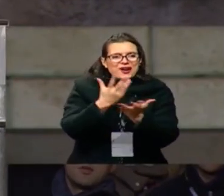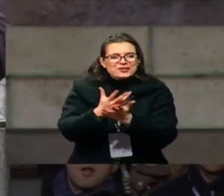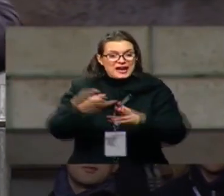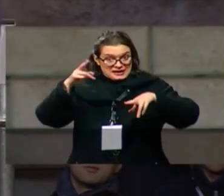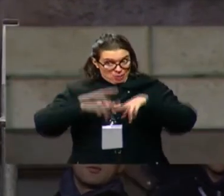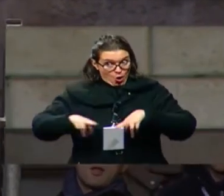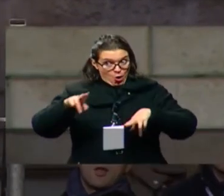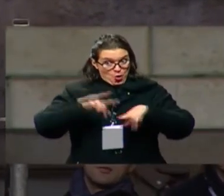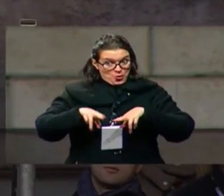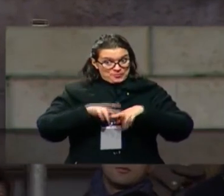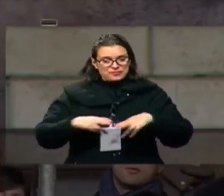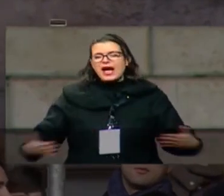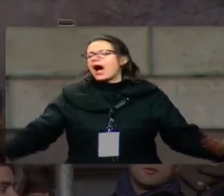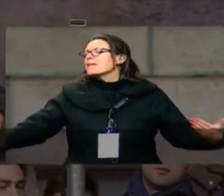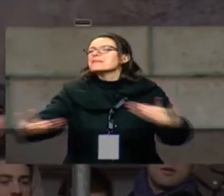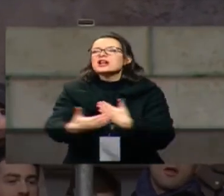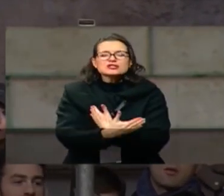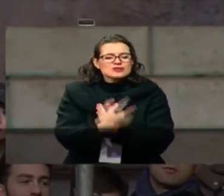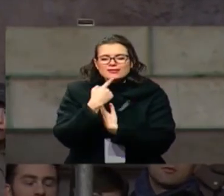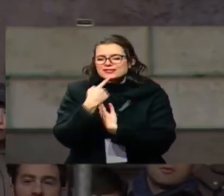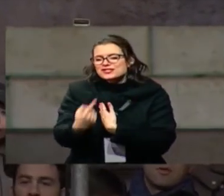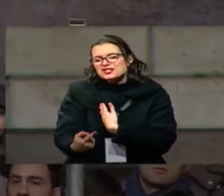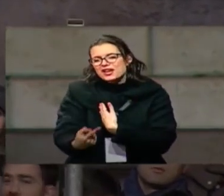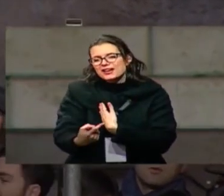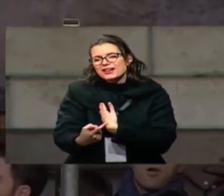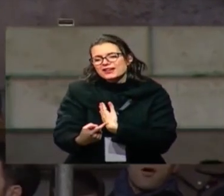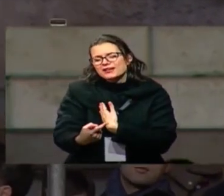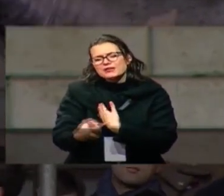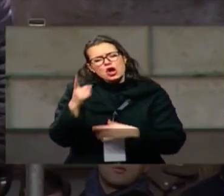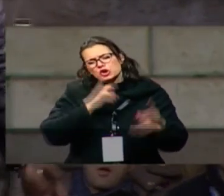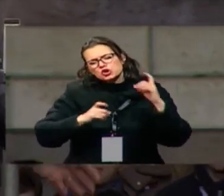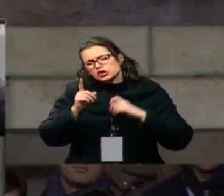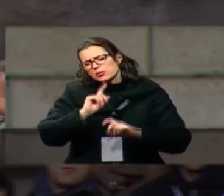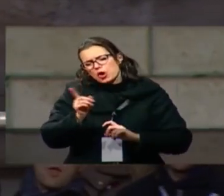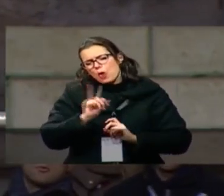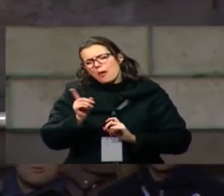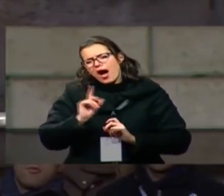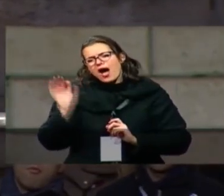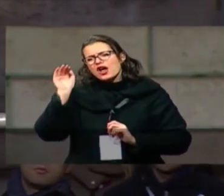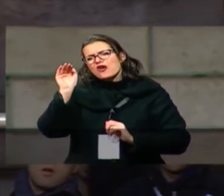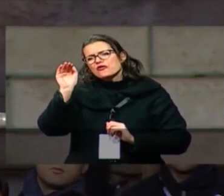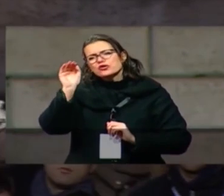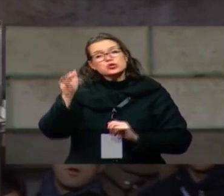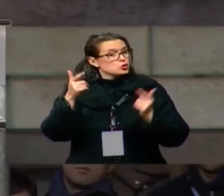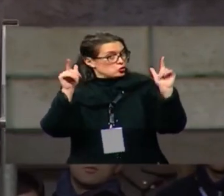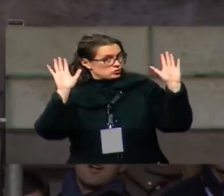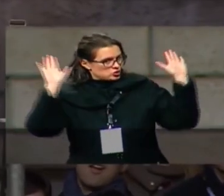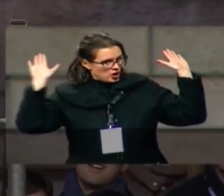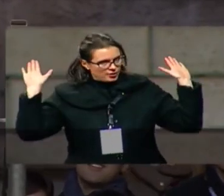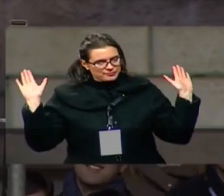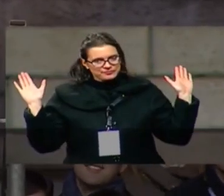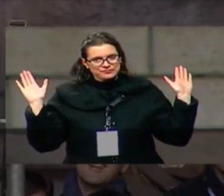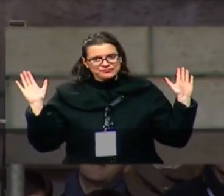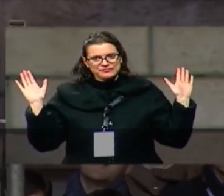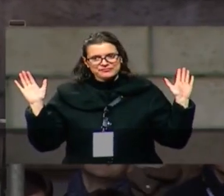abbracciatevi e diteli ai vostri nipoti Non ti preoccupare per il futuro non ce l'hai Se stai